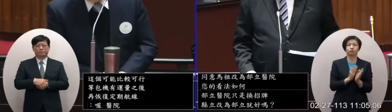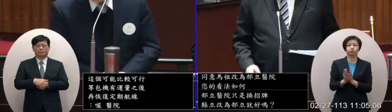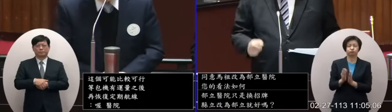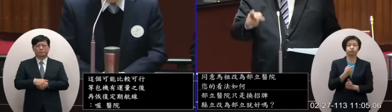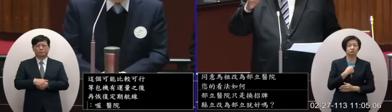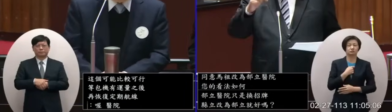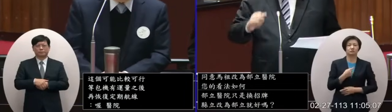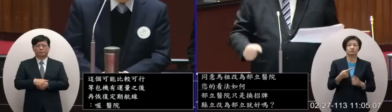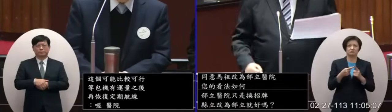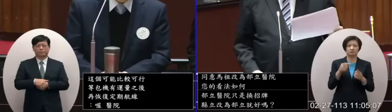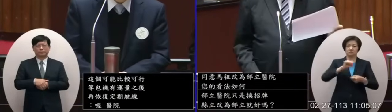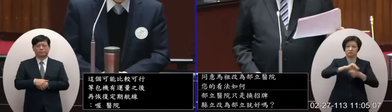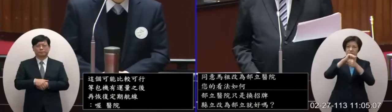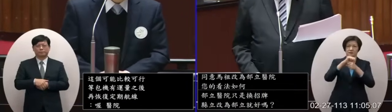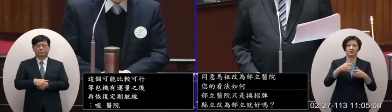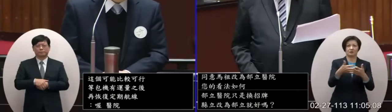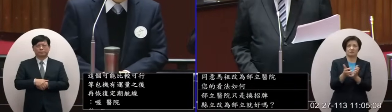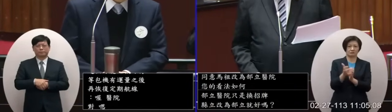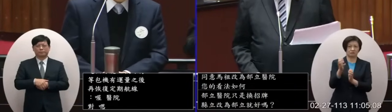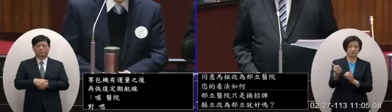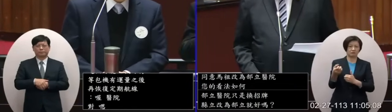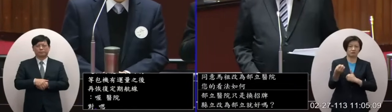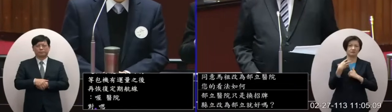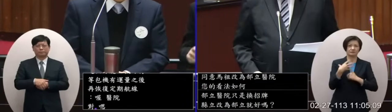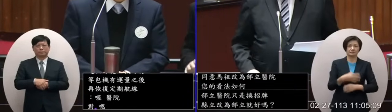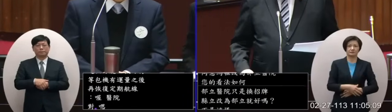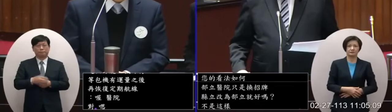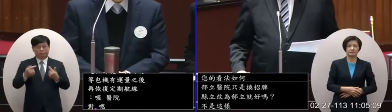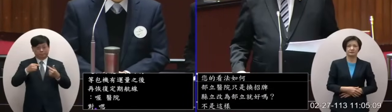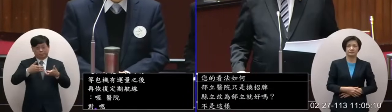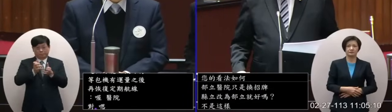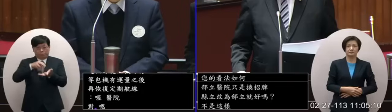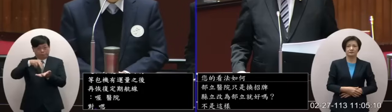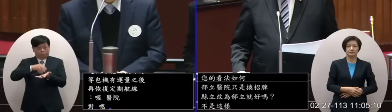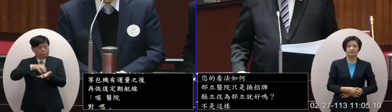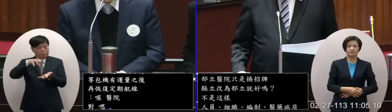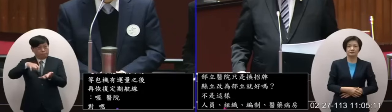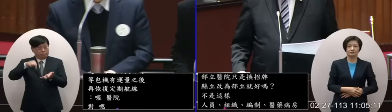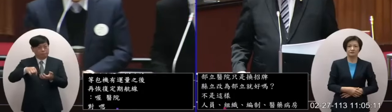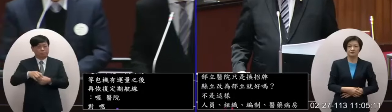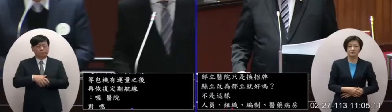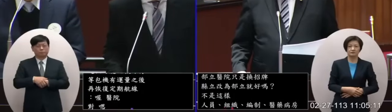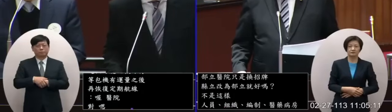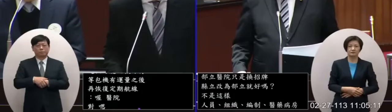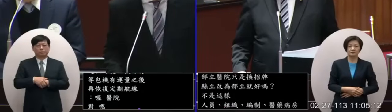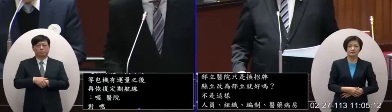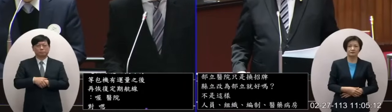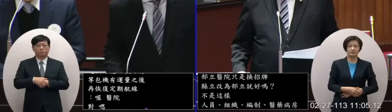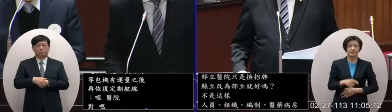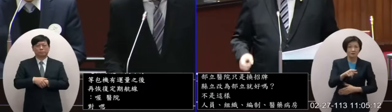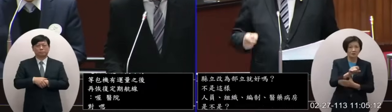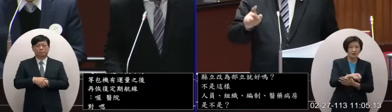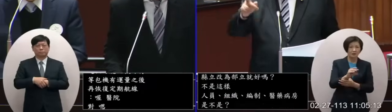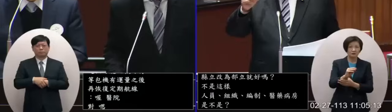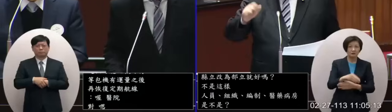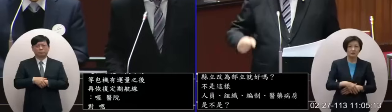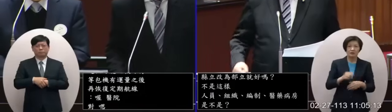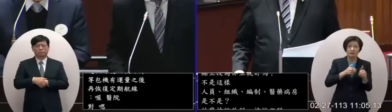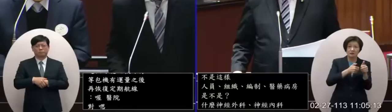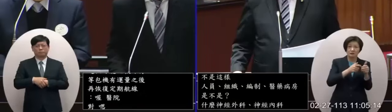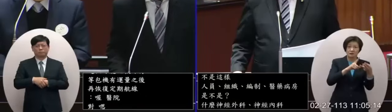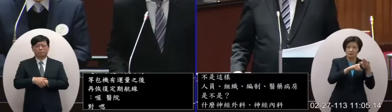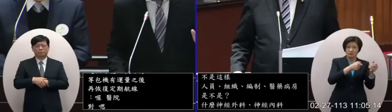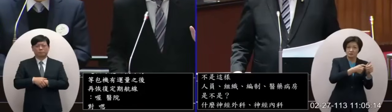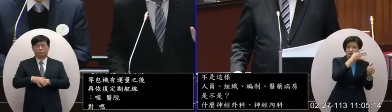哎。部长，你回答我好了。 好，那有关于布立医院哈、那就说 有没有答应？市长有没有答